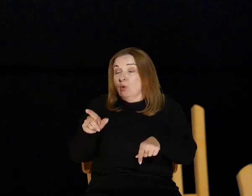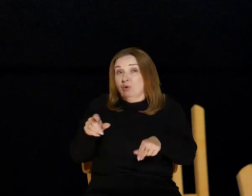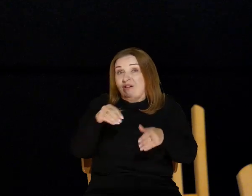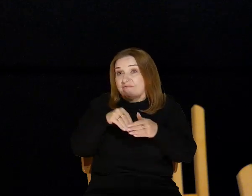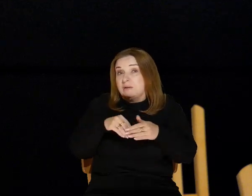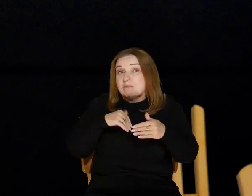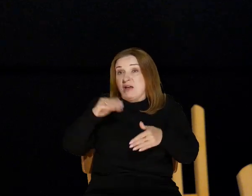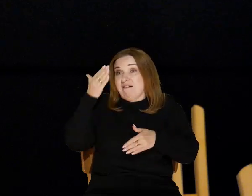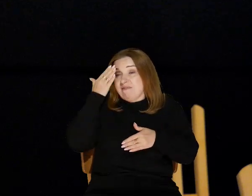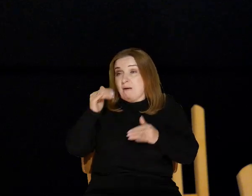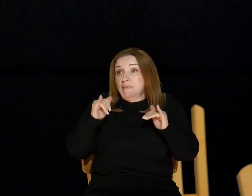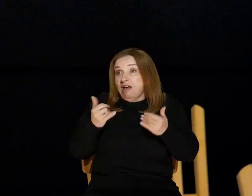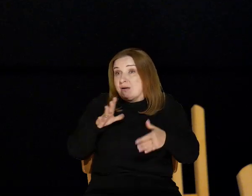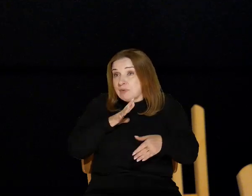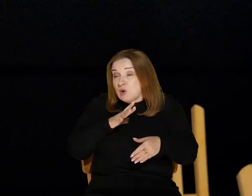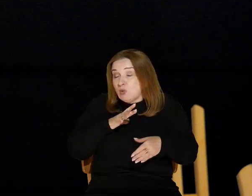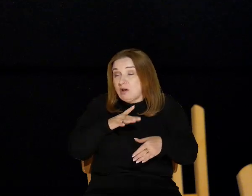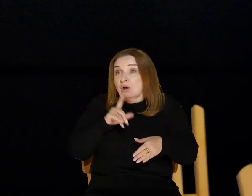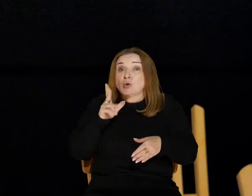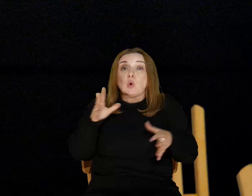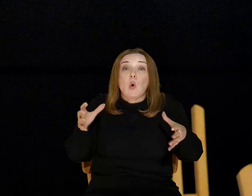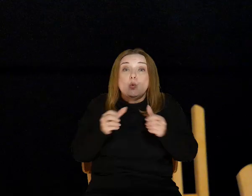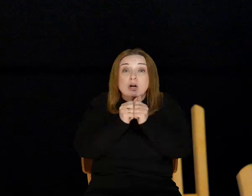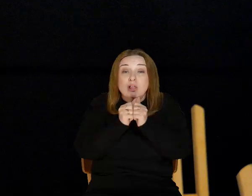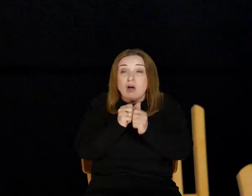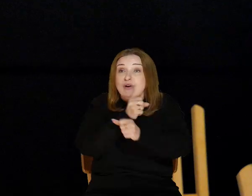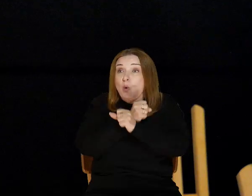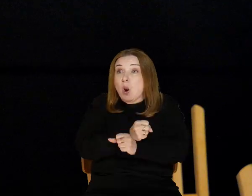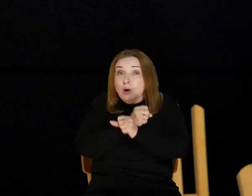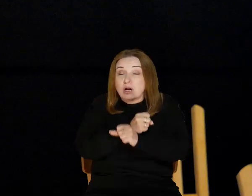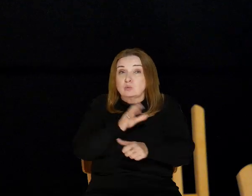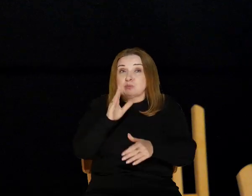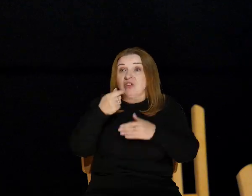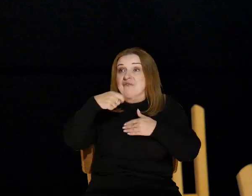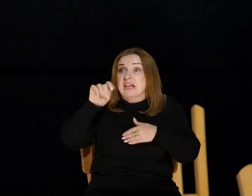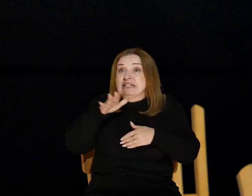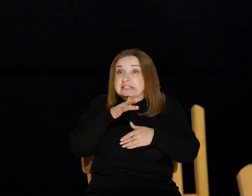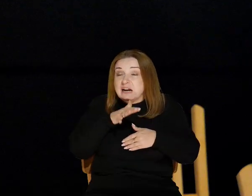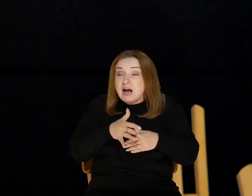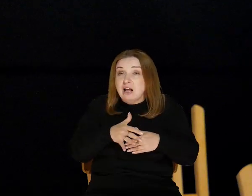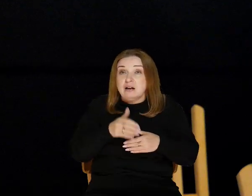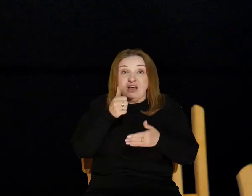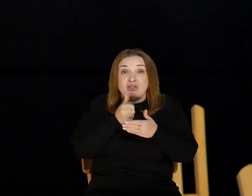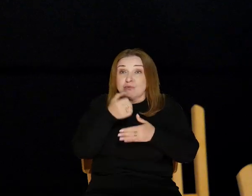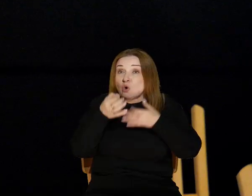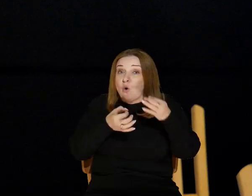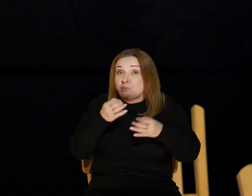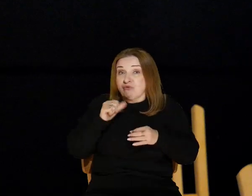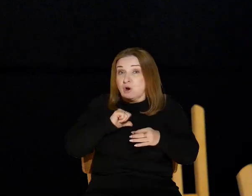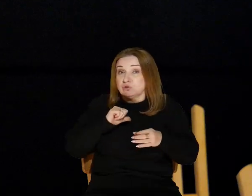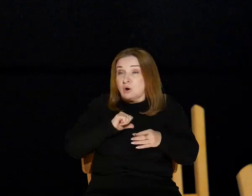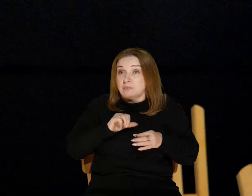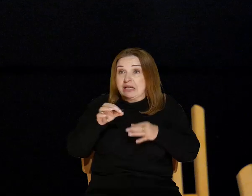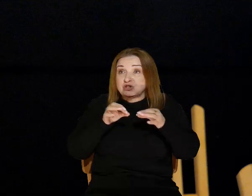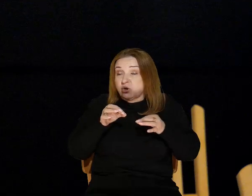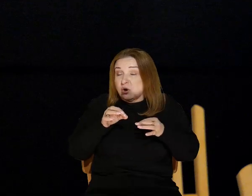Izraelem, to znaczy ci ocalali z Holokaustu, którzy trafiają do Izraela, przez kilkadziesiąt lat nie mogą opowiedzieć swojej historii, ponieważ nie